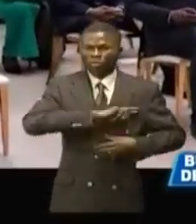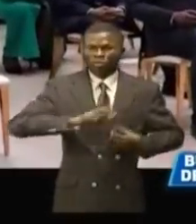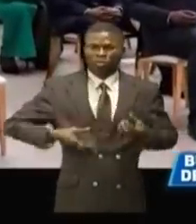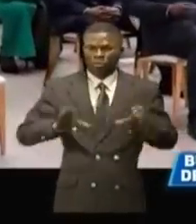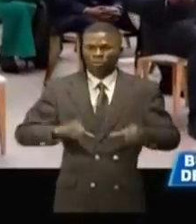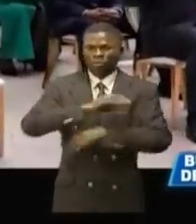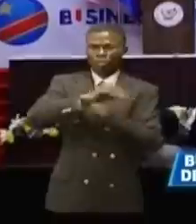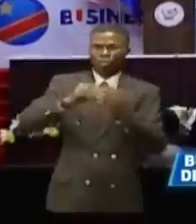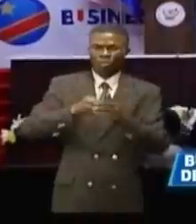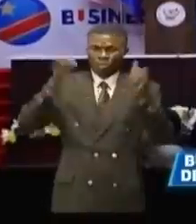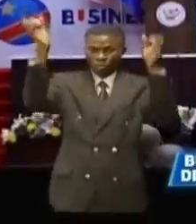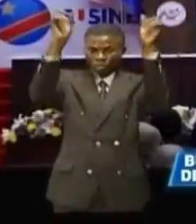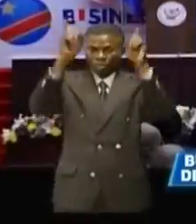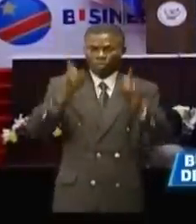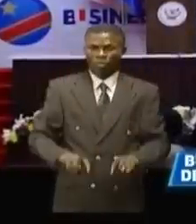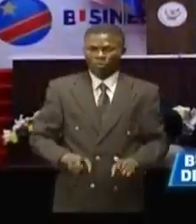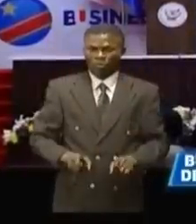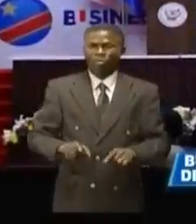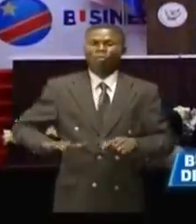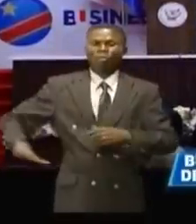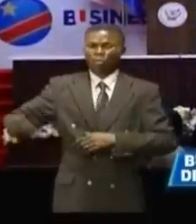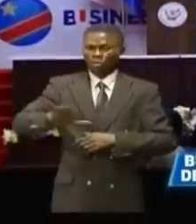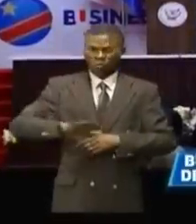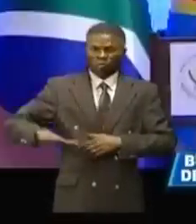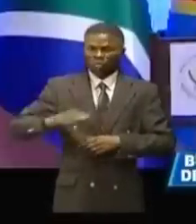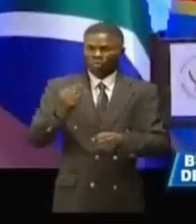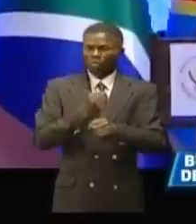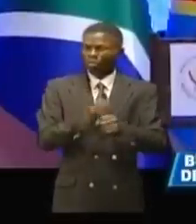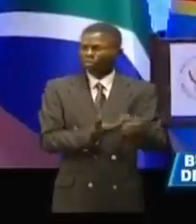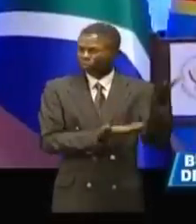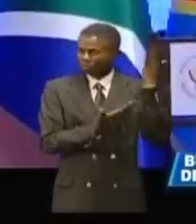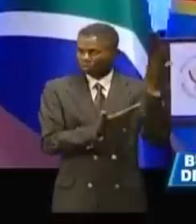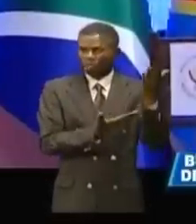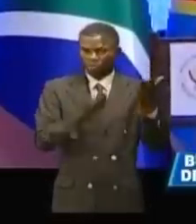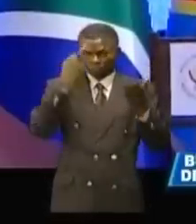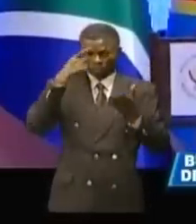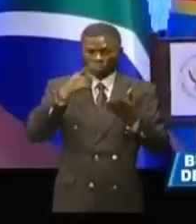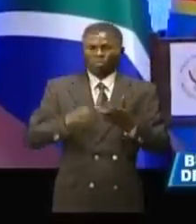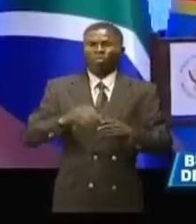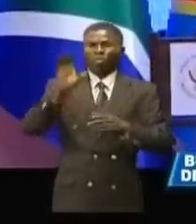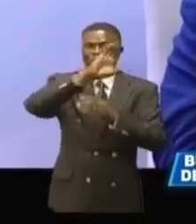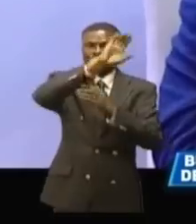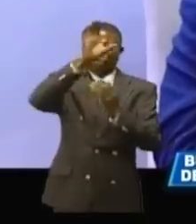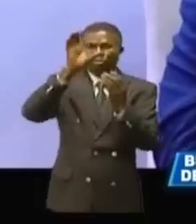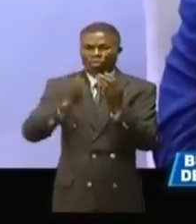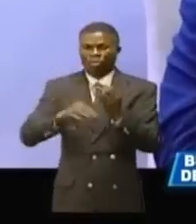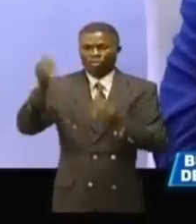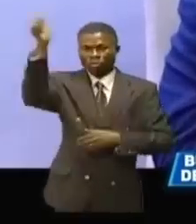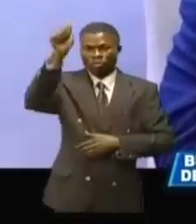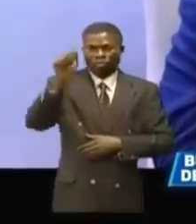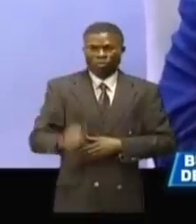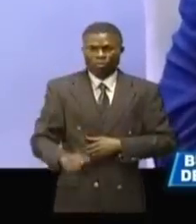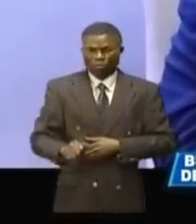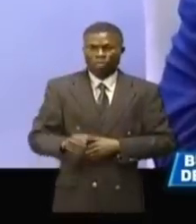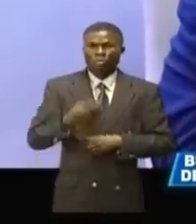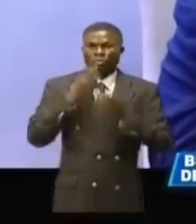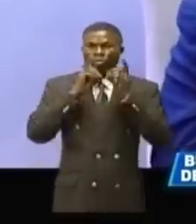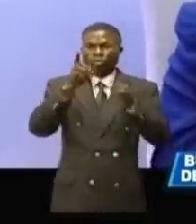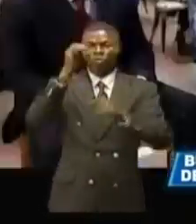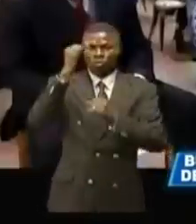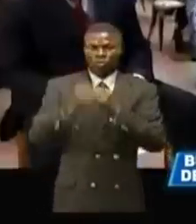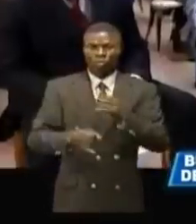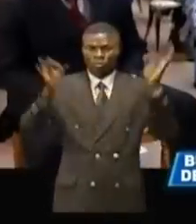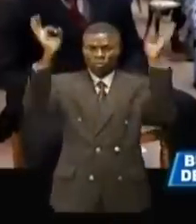l'Afrique, pays qui a un rôle important à jouer, a renchéri le président sud-africain. Dans son allocution de clôture du